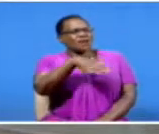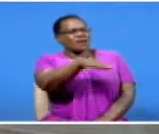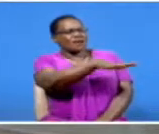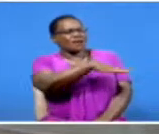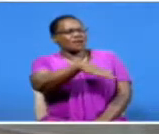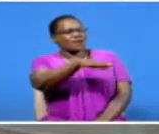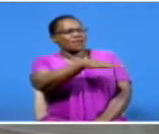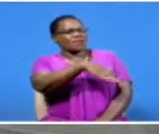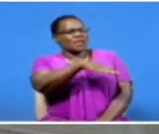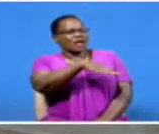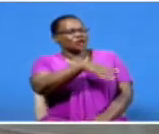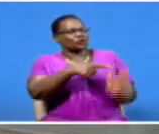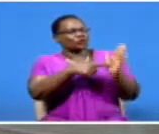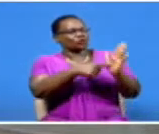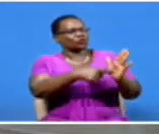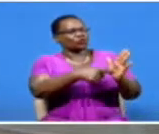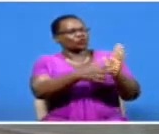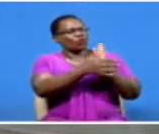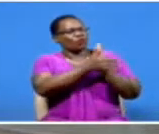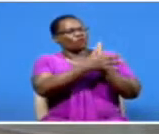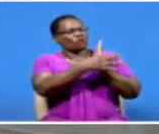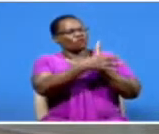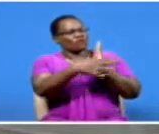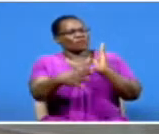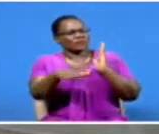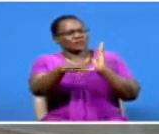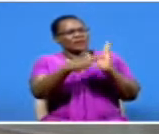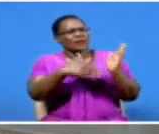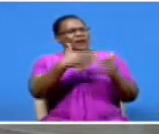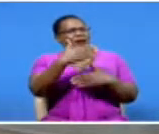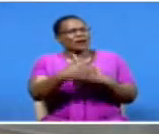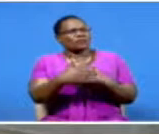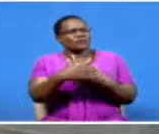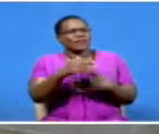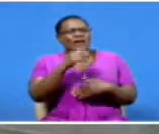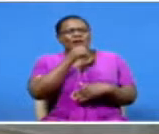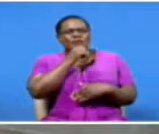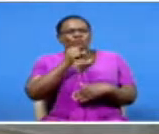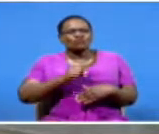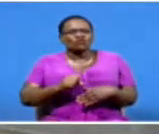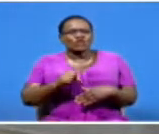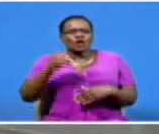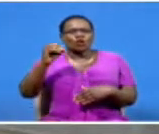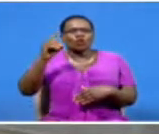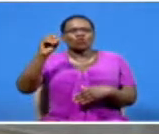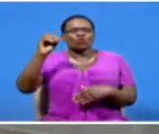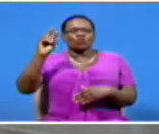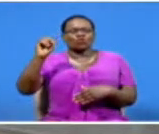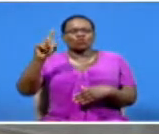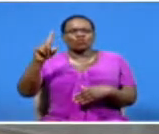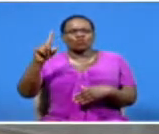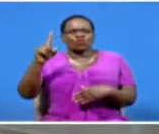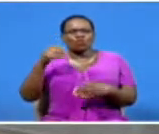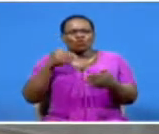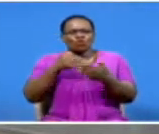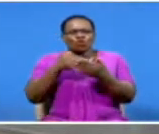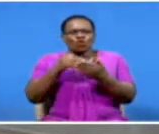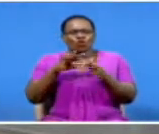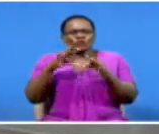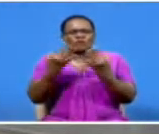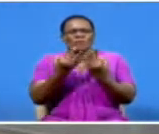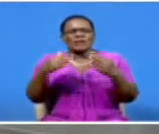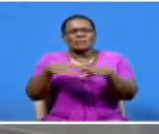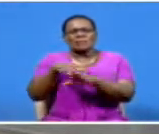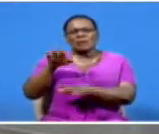ili kurejesha ubabe wake wa kisiasa, hususan baada ya mzee Odungi Randa aliyekuwa mtu wa karibu wa Jaramogi